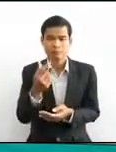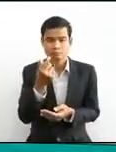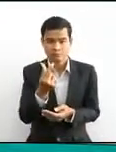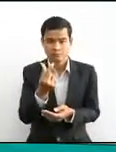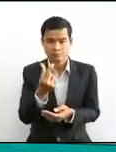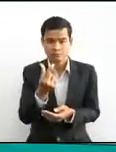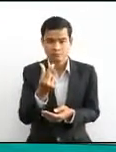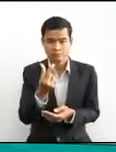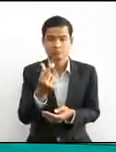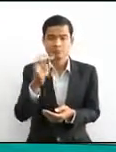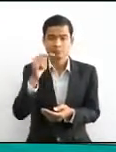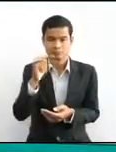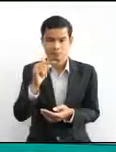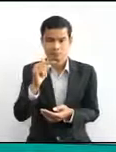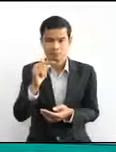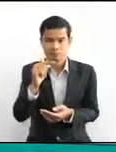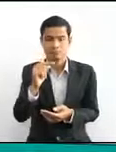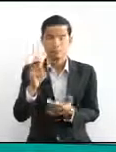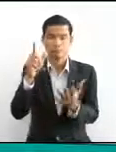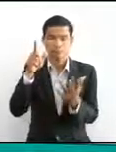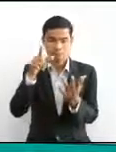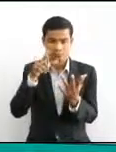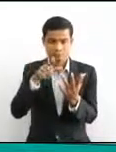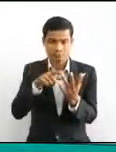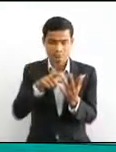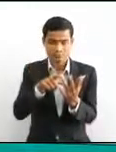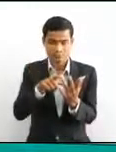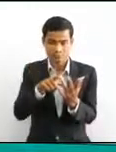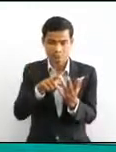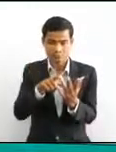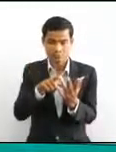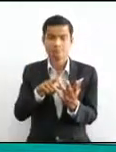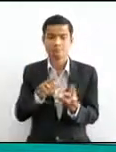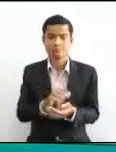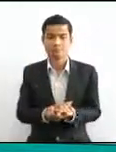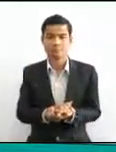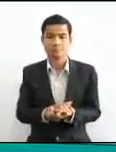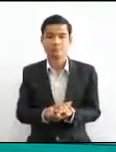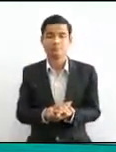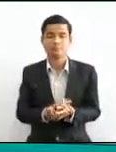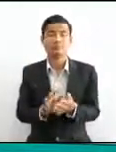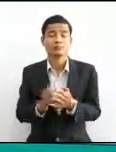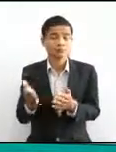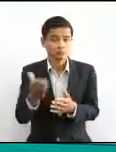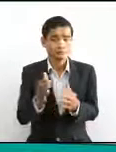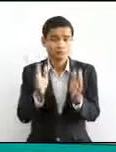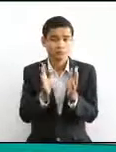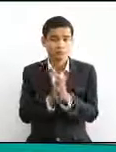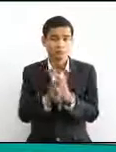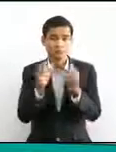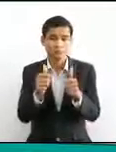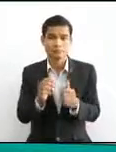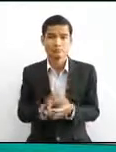đo nâng đằng bần tọ muối đằng cha tiện đại ắt cha từng ắt